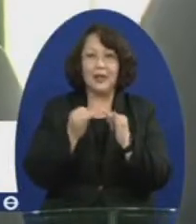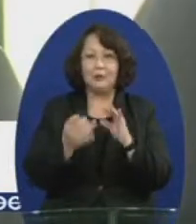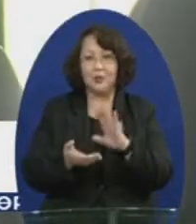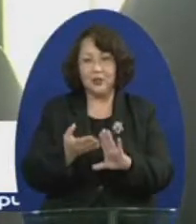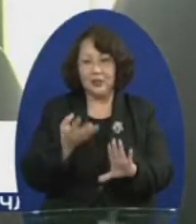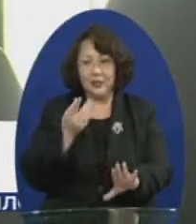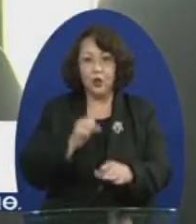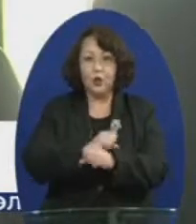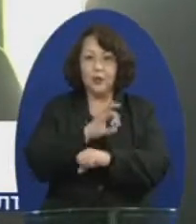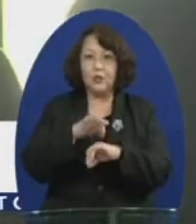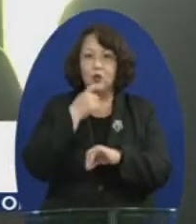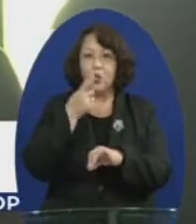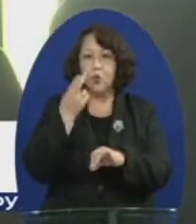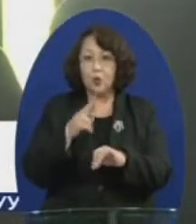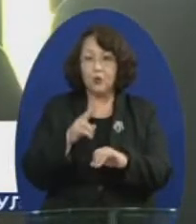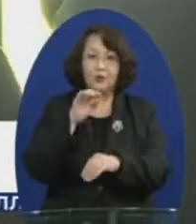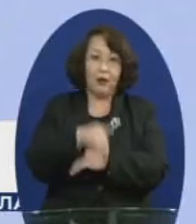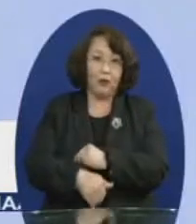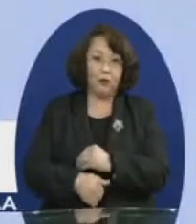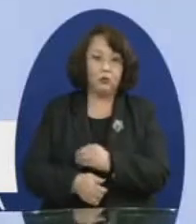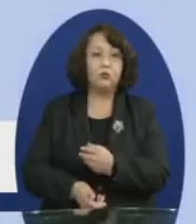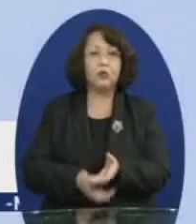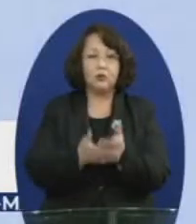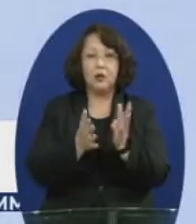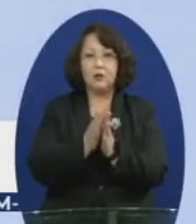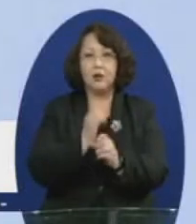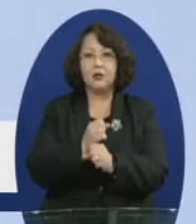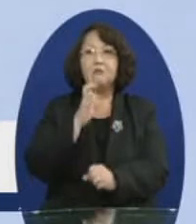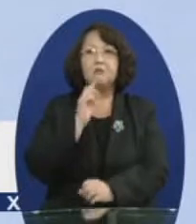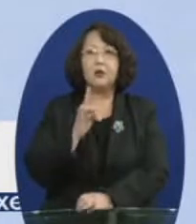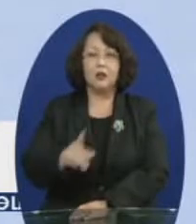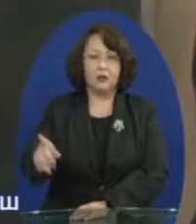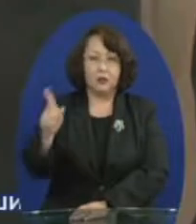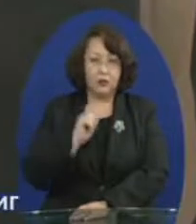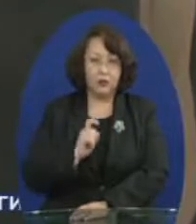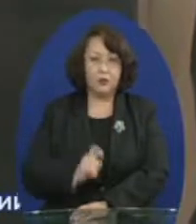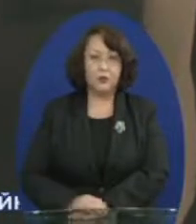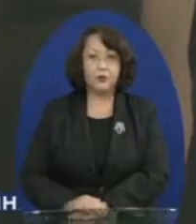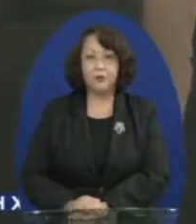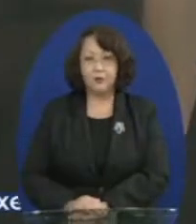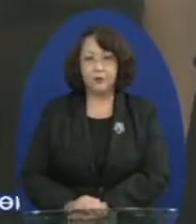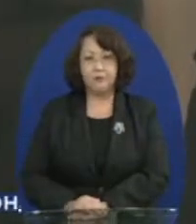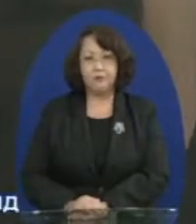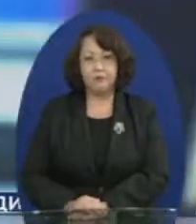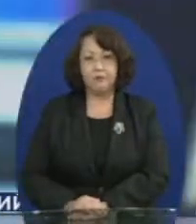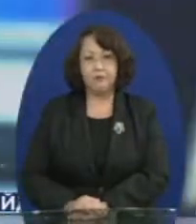нөхцөлийг даван туулахад хамтран ажиллахад бэлэн байгаагаа уулзалтын үеэр мөн илэрхийлж байлаа.